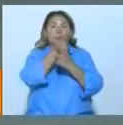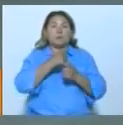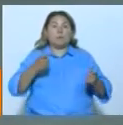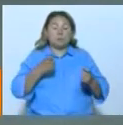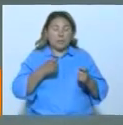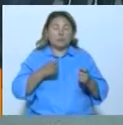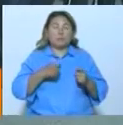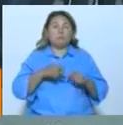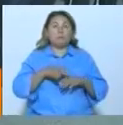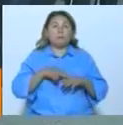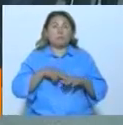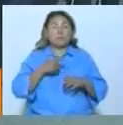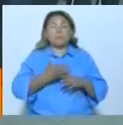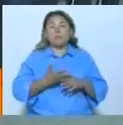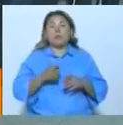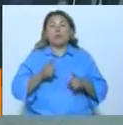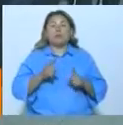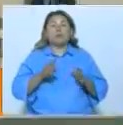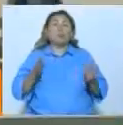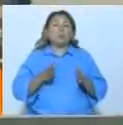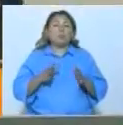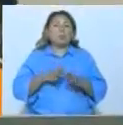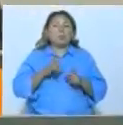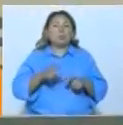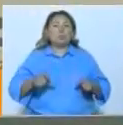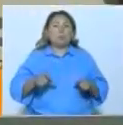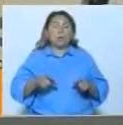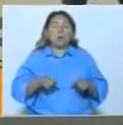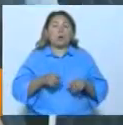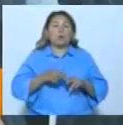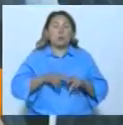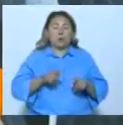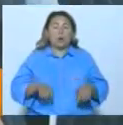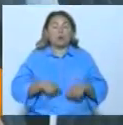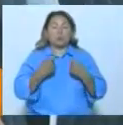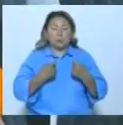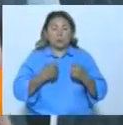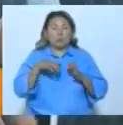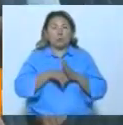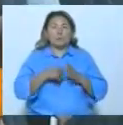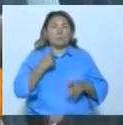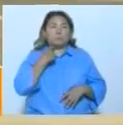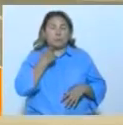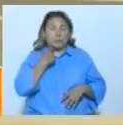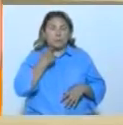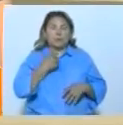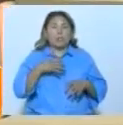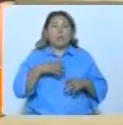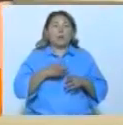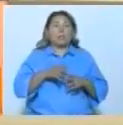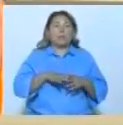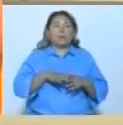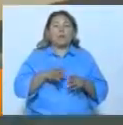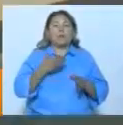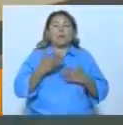сотрудники правоохранительных органов, в последнее время не уменьшается число граждан, нарушающих общественный порядок после распития спиртных напитков. За время рейда